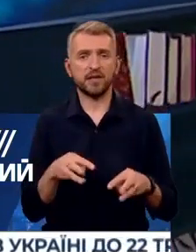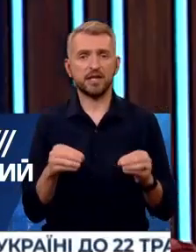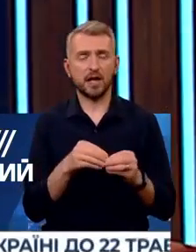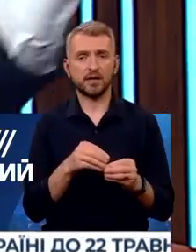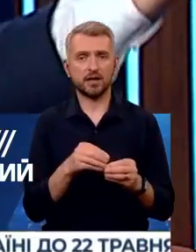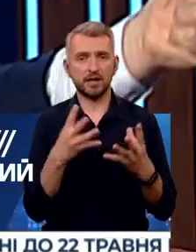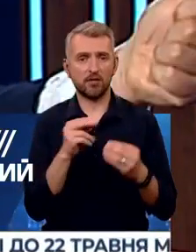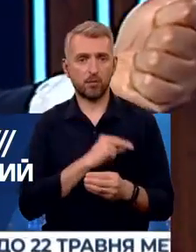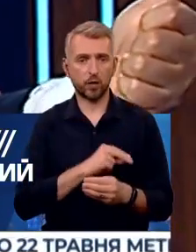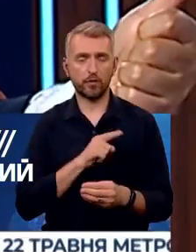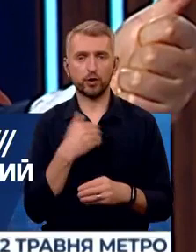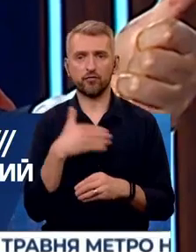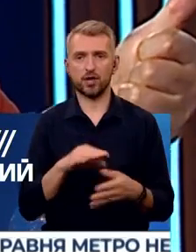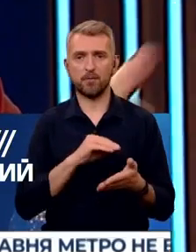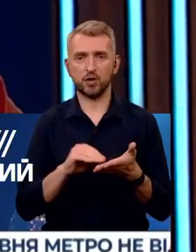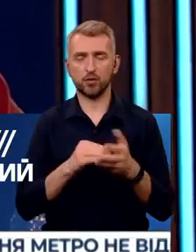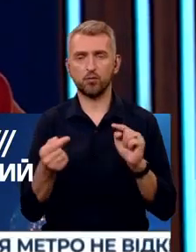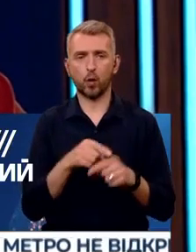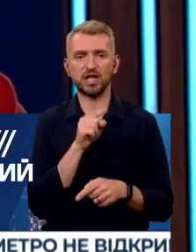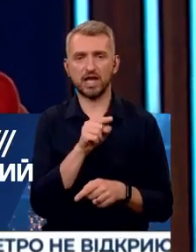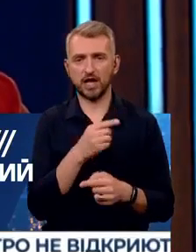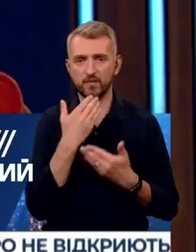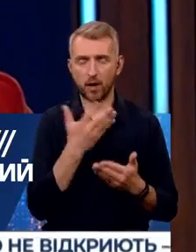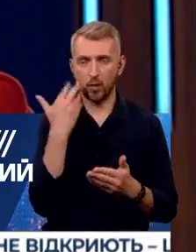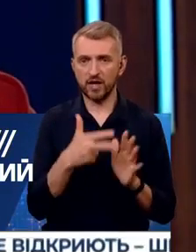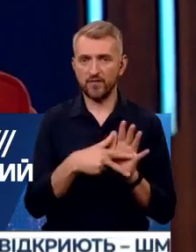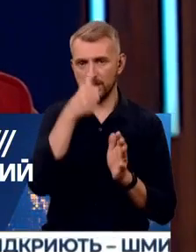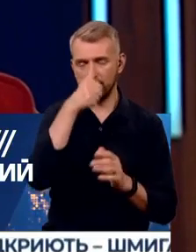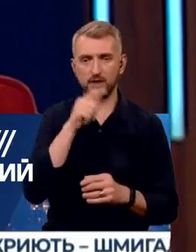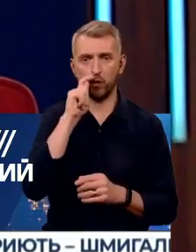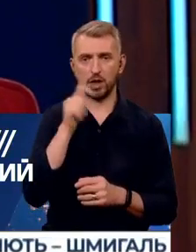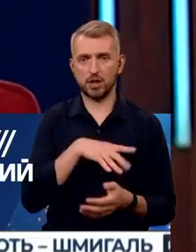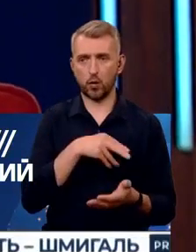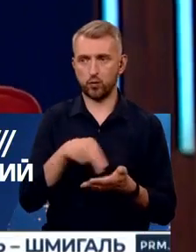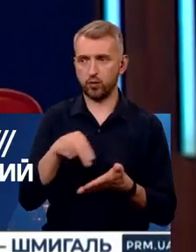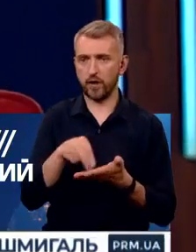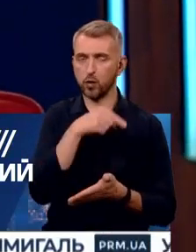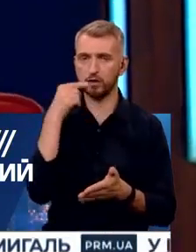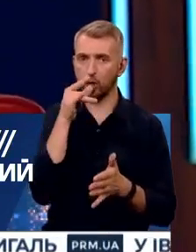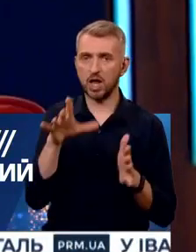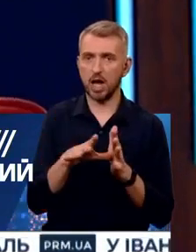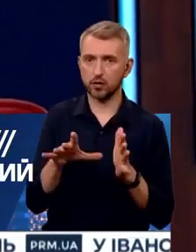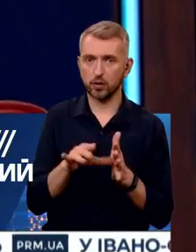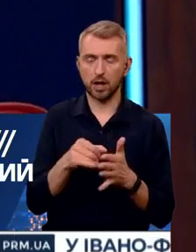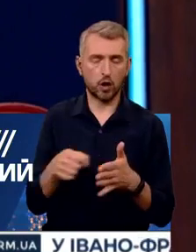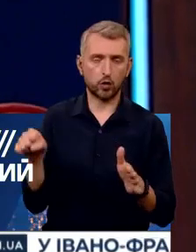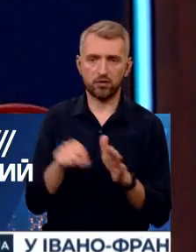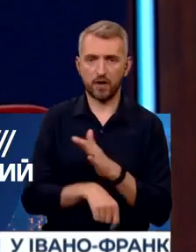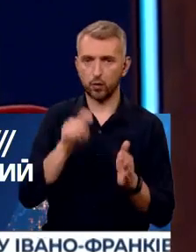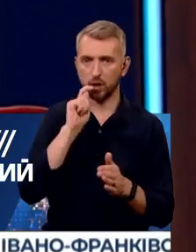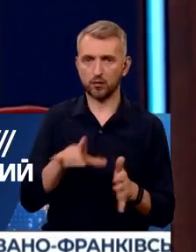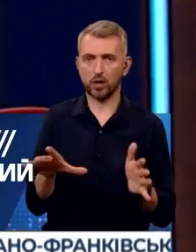працює. Вони вже пишуть проти неї звернення. А коли 8 місяців Україна купувала російську електрику і добивали